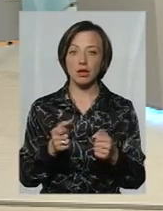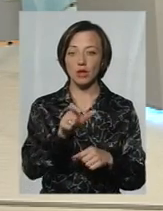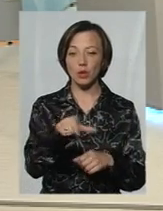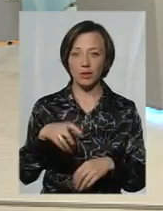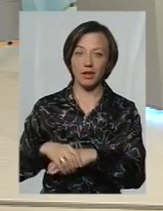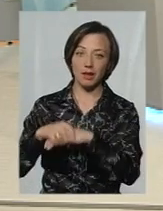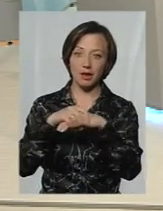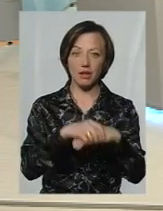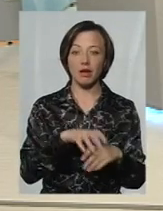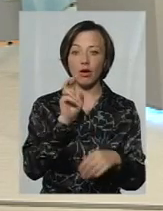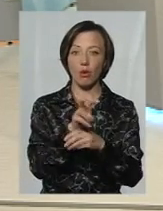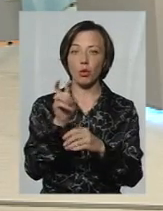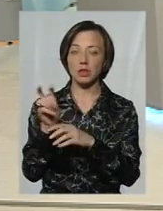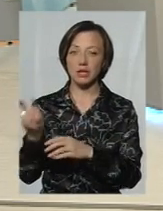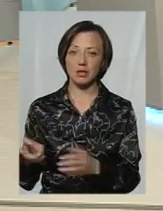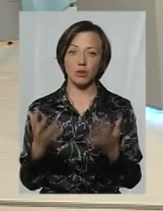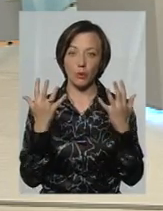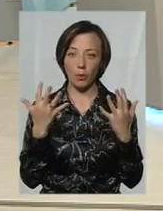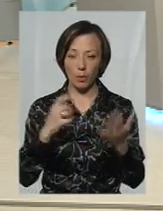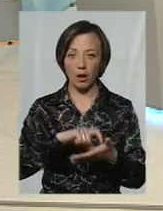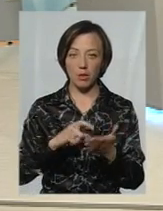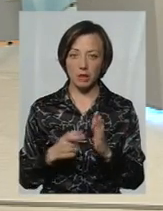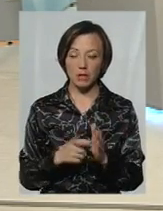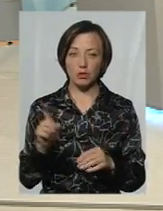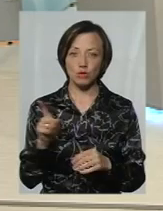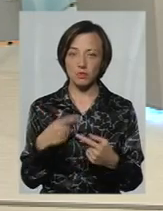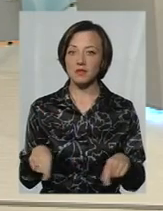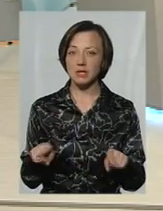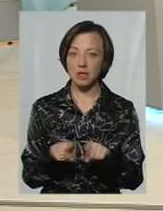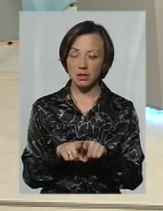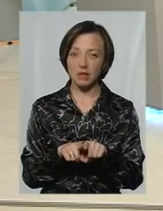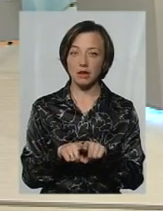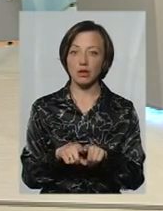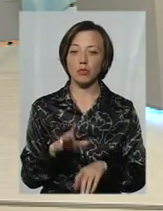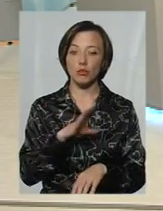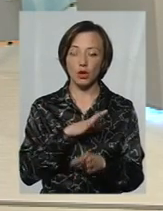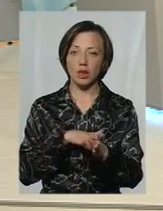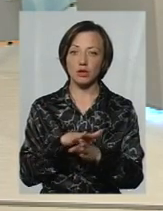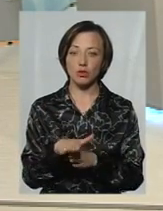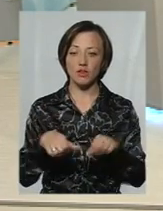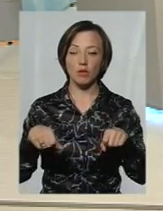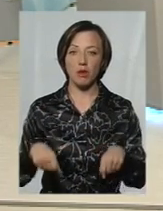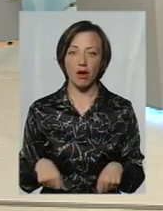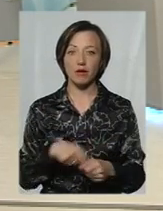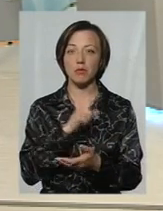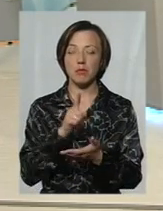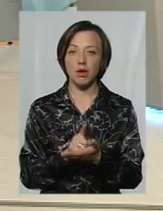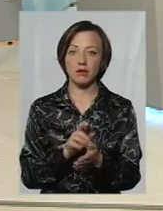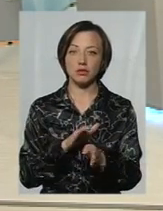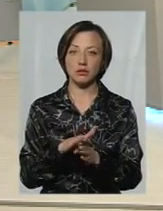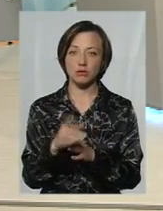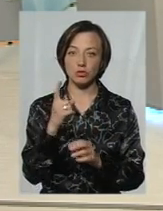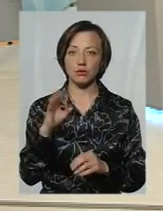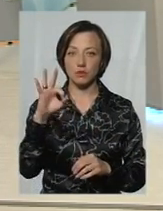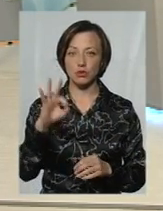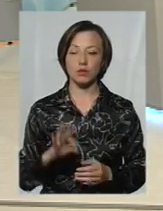за руку і з ними ходити по тих високих кабінетах для того, щоб все-таки було реалізовано те право, яке мало би реалізовуватись